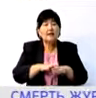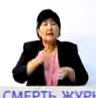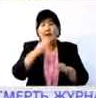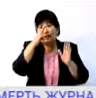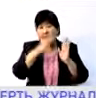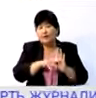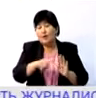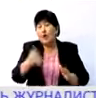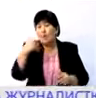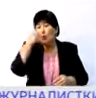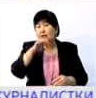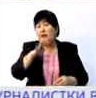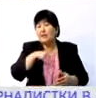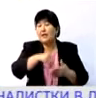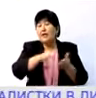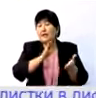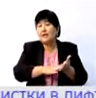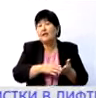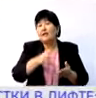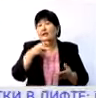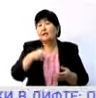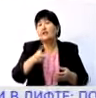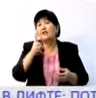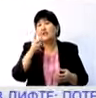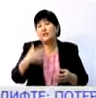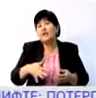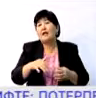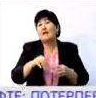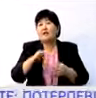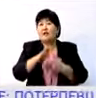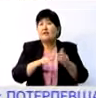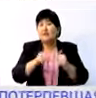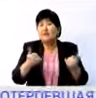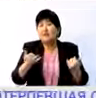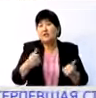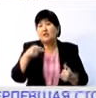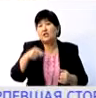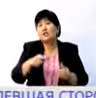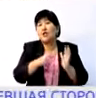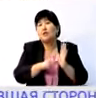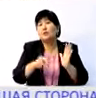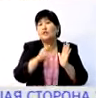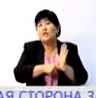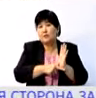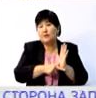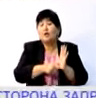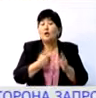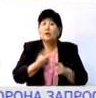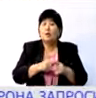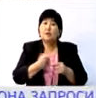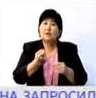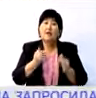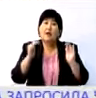9 месяцев прошлого года было зарегистрировано 2050 заявлений о разводе. В этом году 1770. То есть